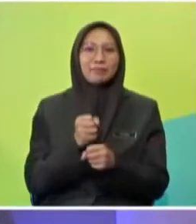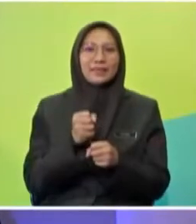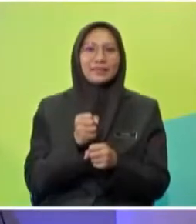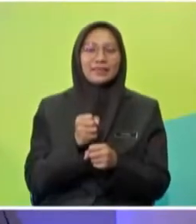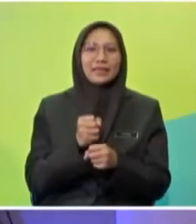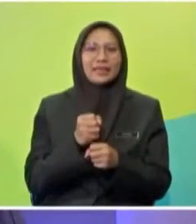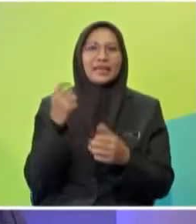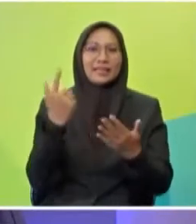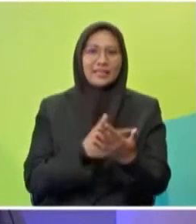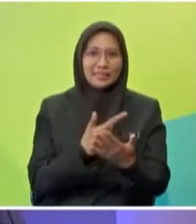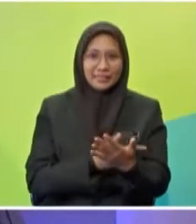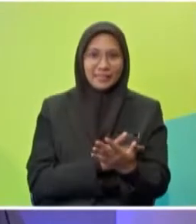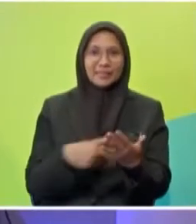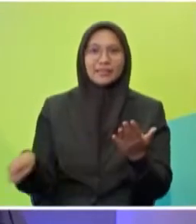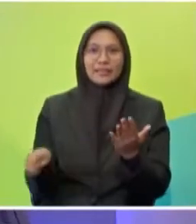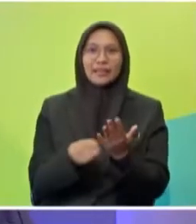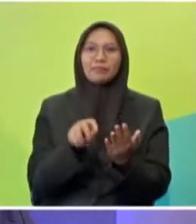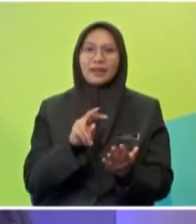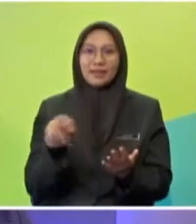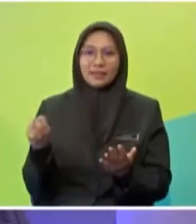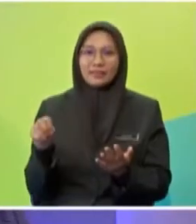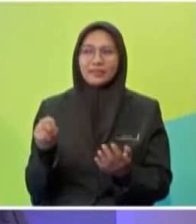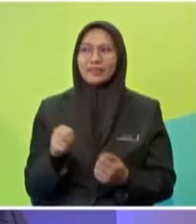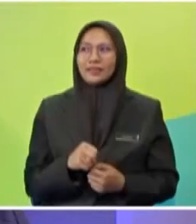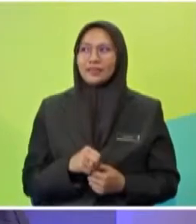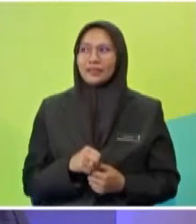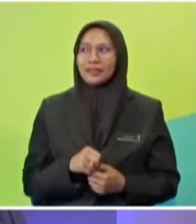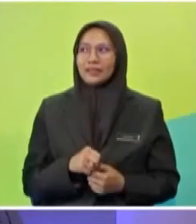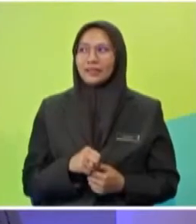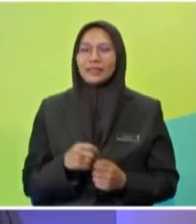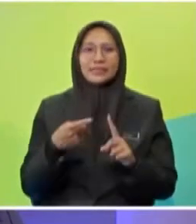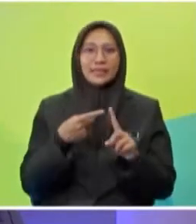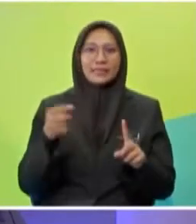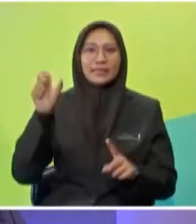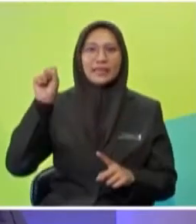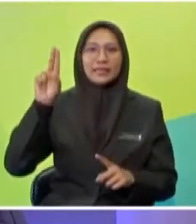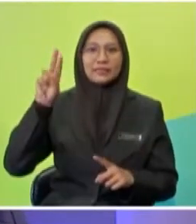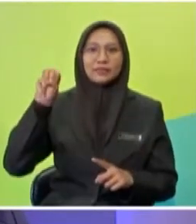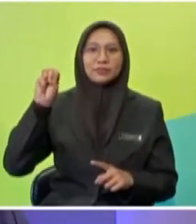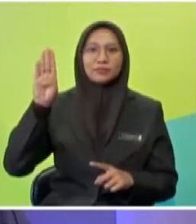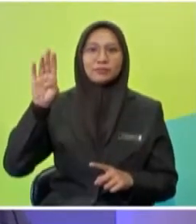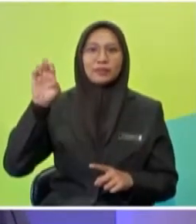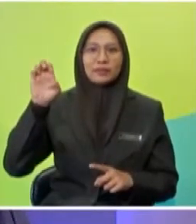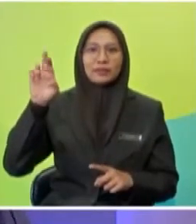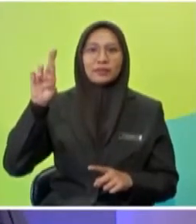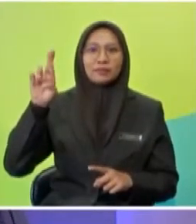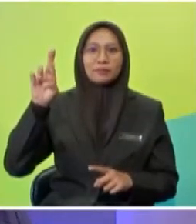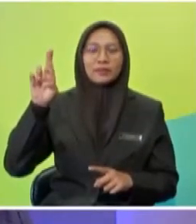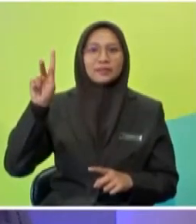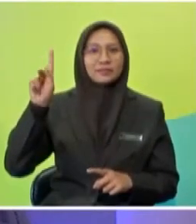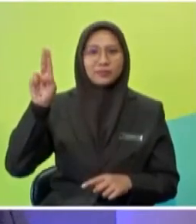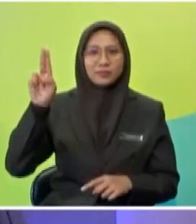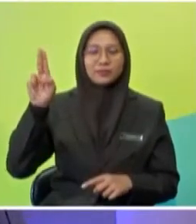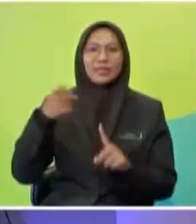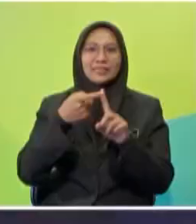mendapatkan Abah hal ini daripada Hai anak asuh bagiku yang telah pun disediakan oleh a Kemudian pendidikan Bali